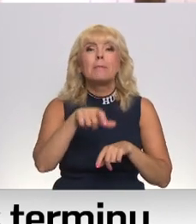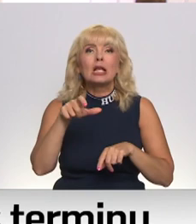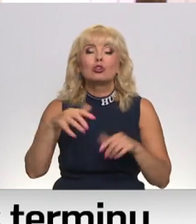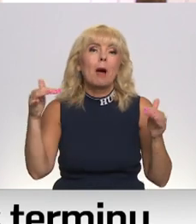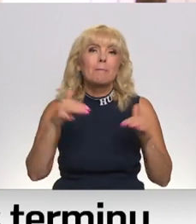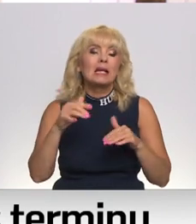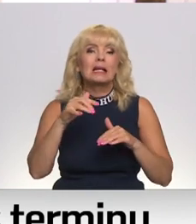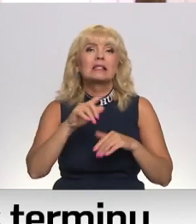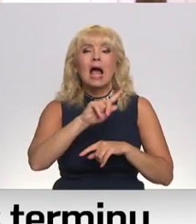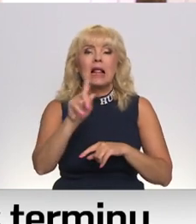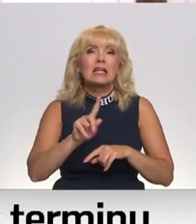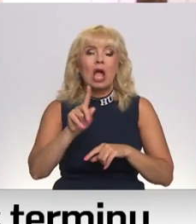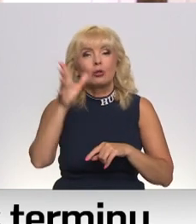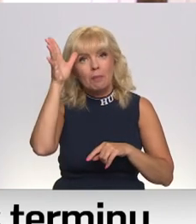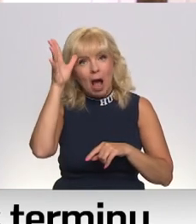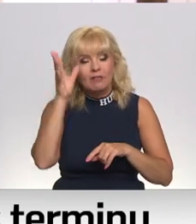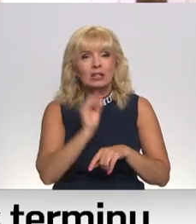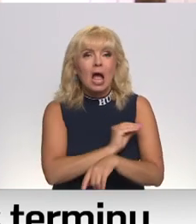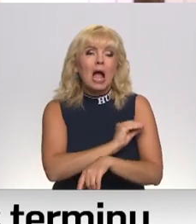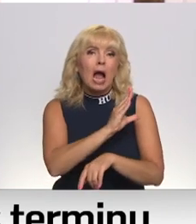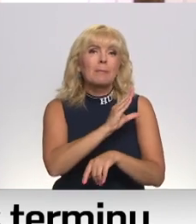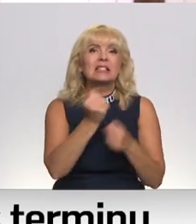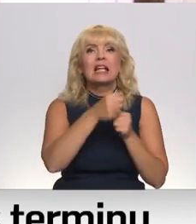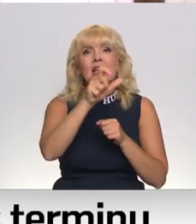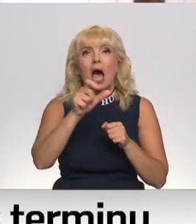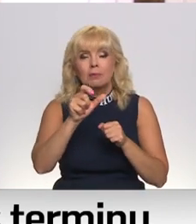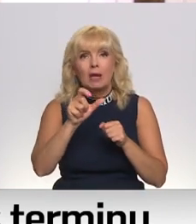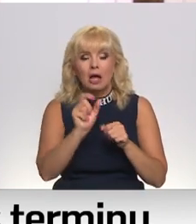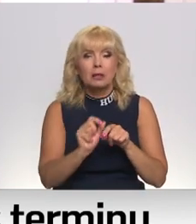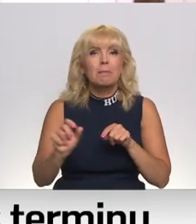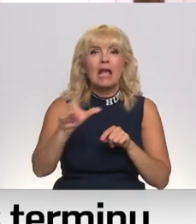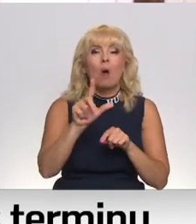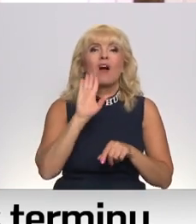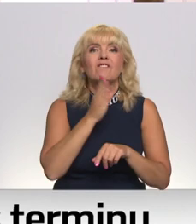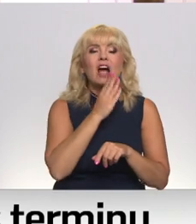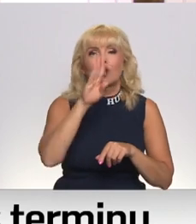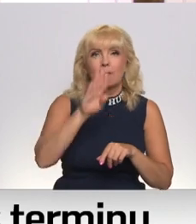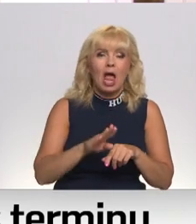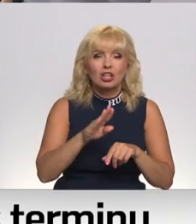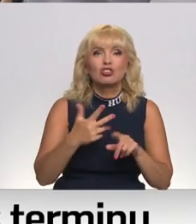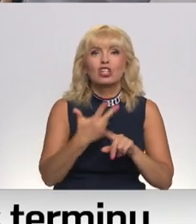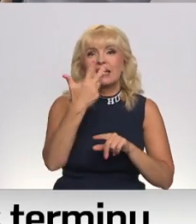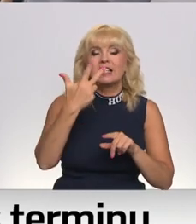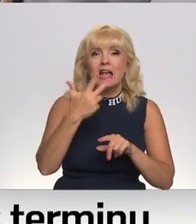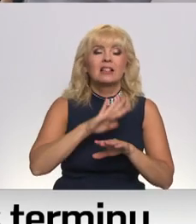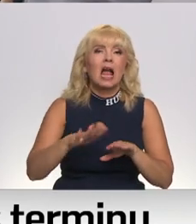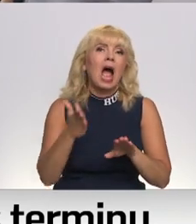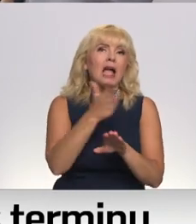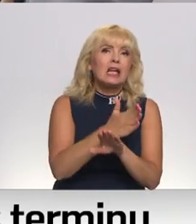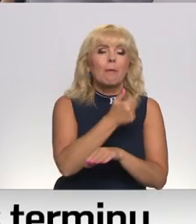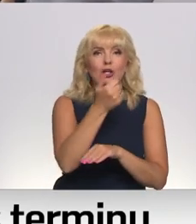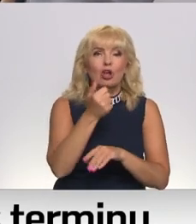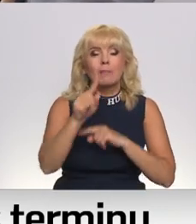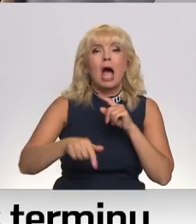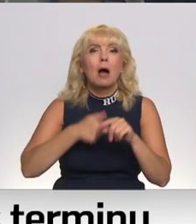kopējā kapacitāte īpaši vasaras mēnešos ir jau 3-kārt lielāka nekā iepriekšējā gadā. Viena no nākamā